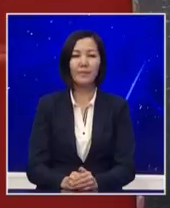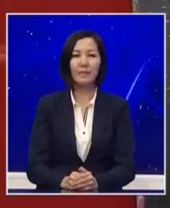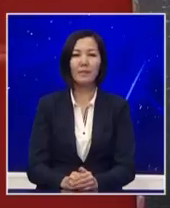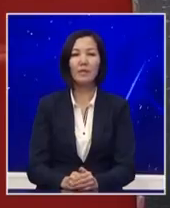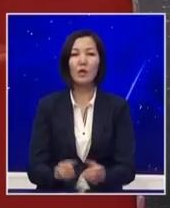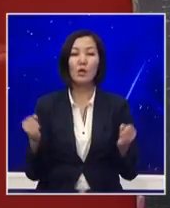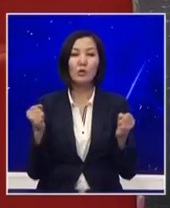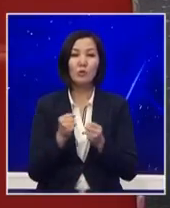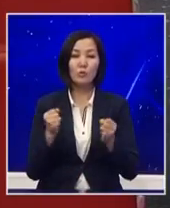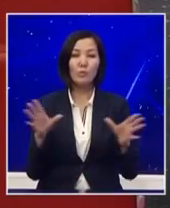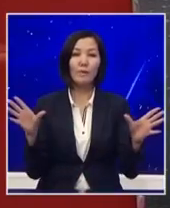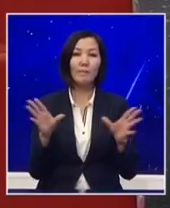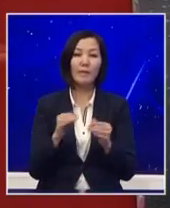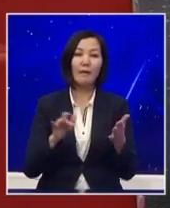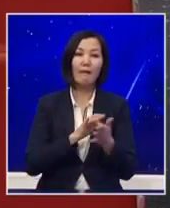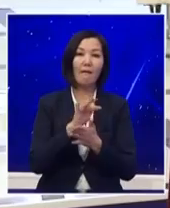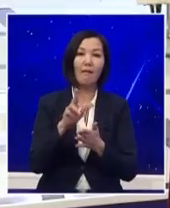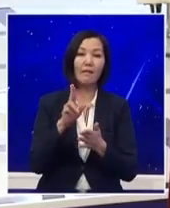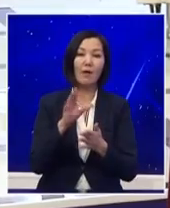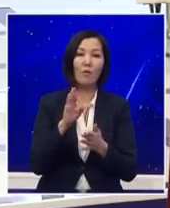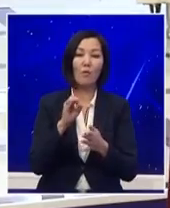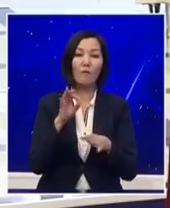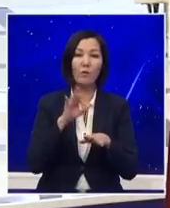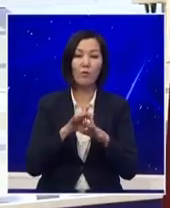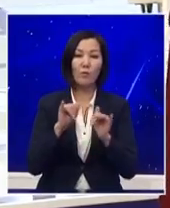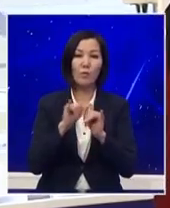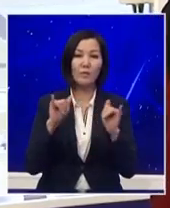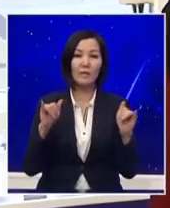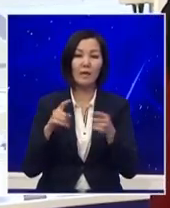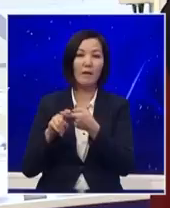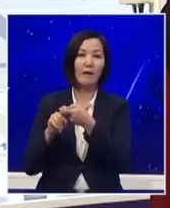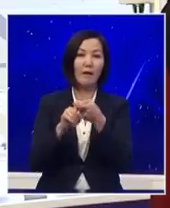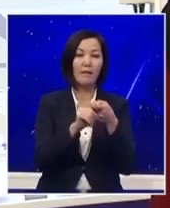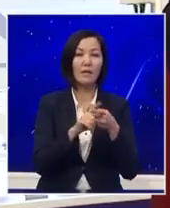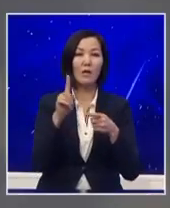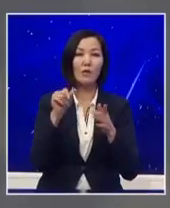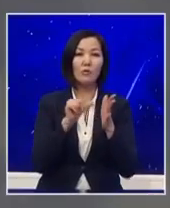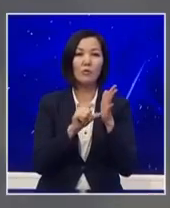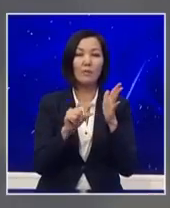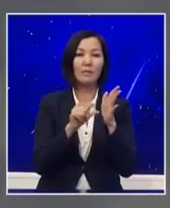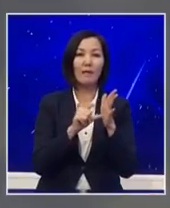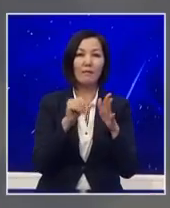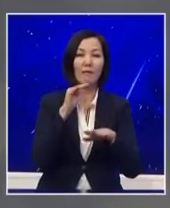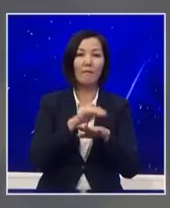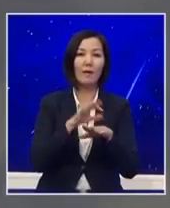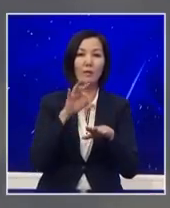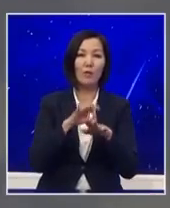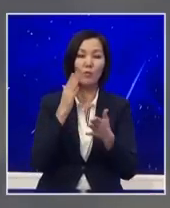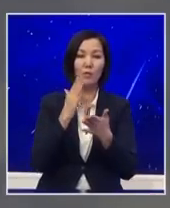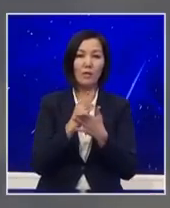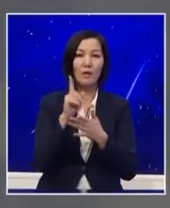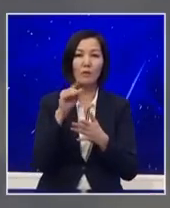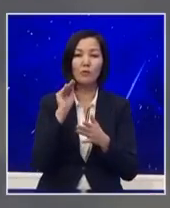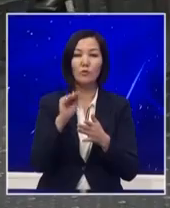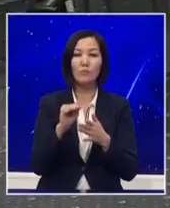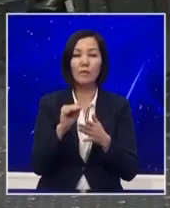Қаңтардың аязды суығымен бірге қалада COVID кеуледі. Облыс орталығында соңғы 14 күнде 166 жағдай тіркелген. Көрсеткіш 100 мың